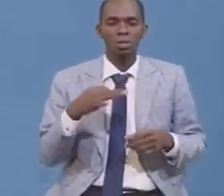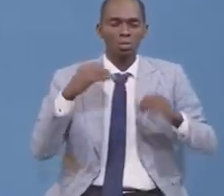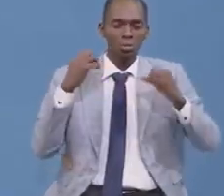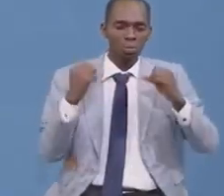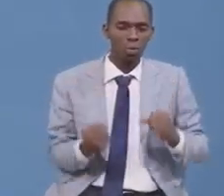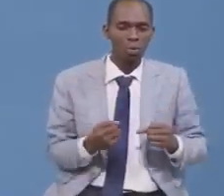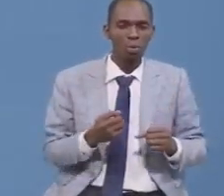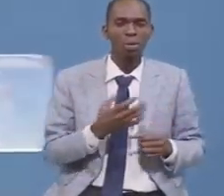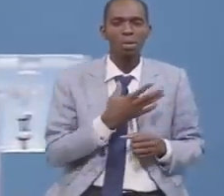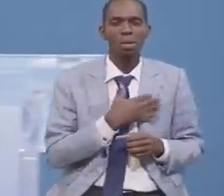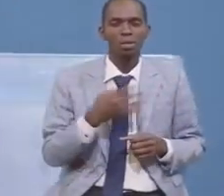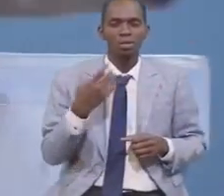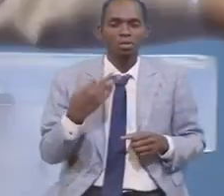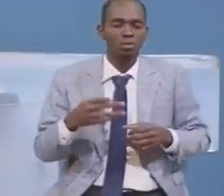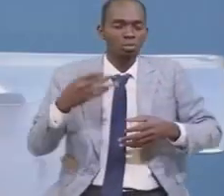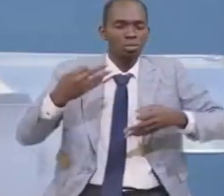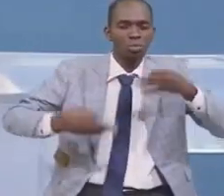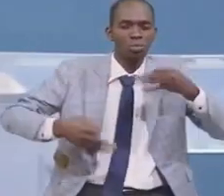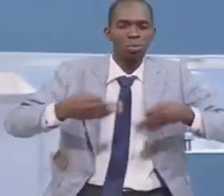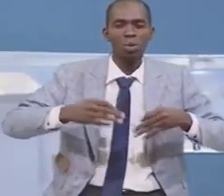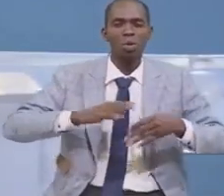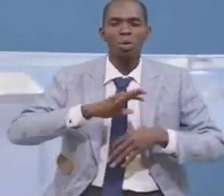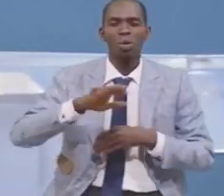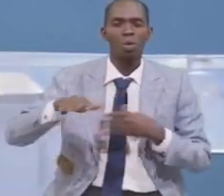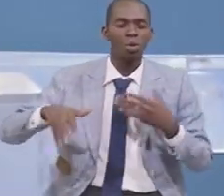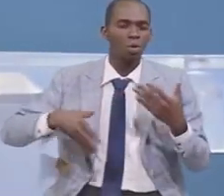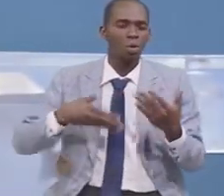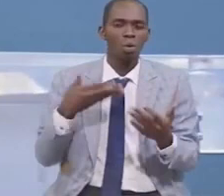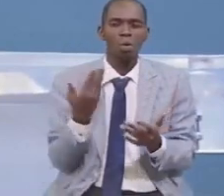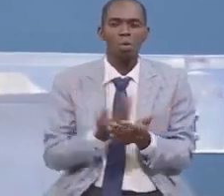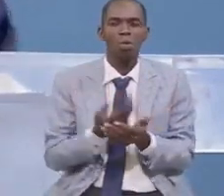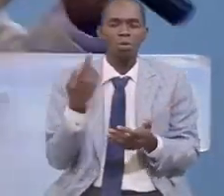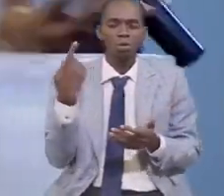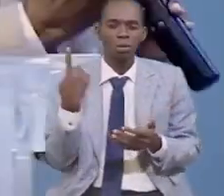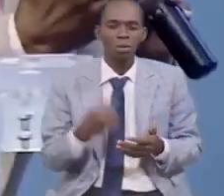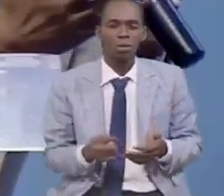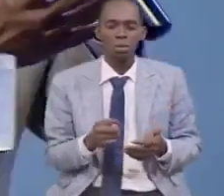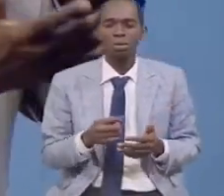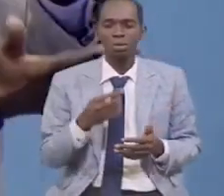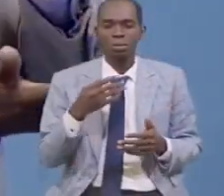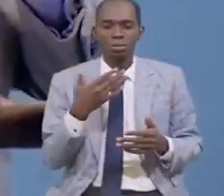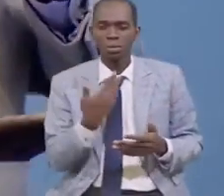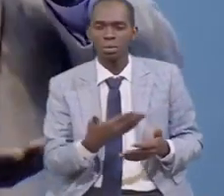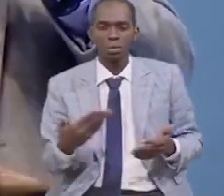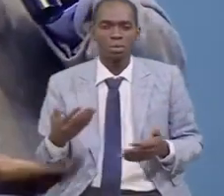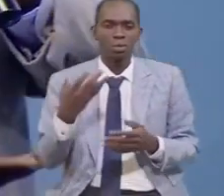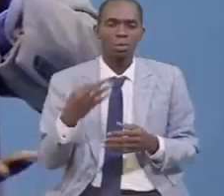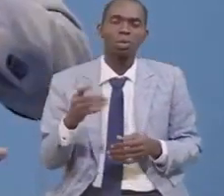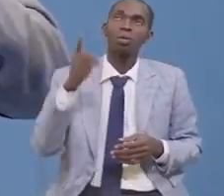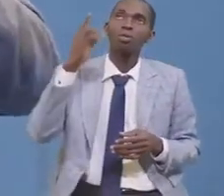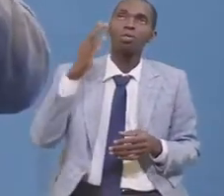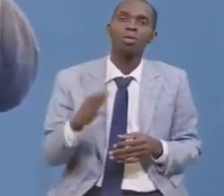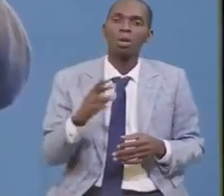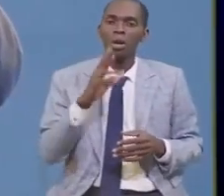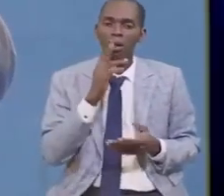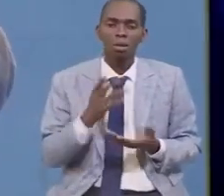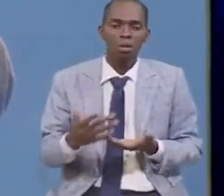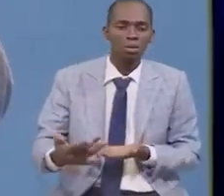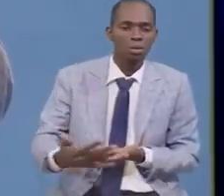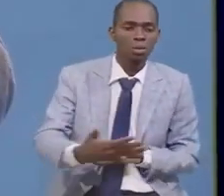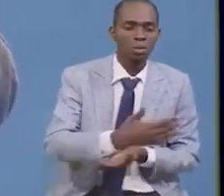అలాగే న్యాయం అనే తత్వం ఉంది. ఆల్ ది అట్రిబ్యూట్స్ ఆఫ్ గాడ్ ఆర్ గ్యాదర్డ్ టుగెదర్ అండర్